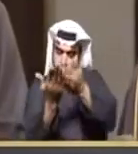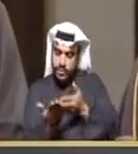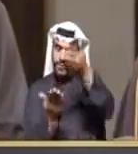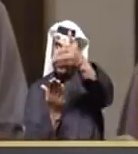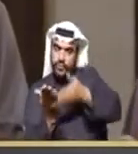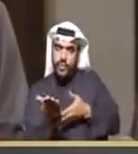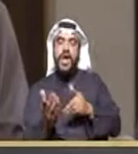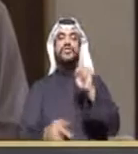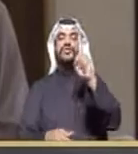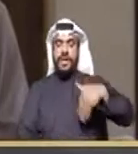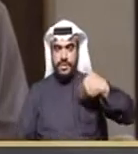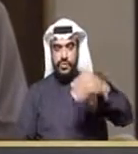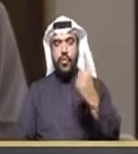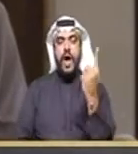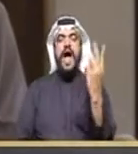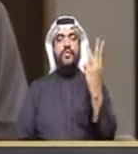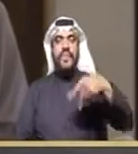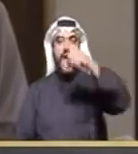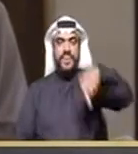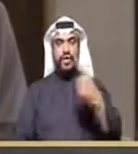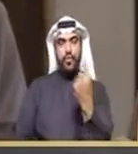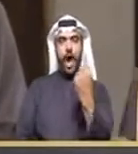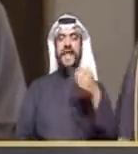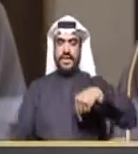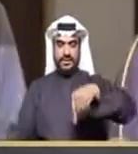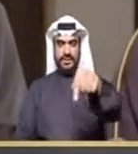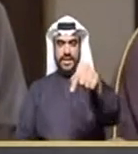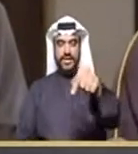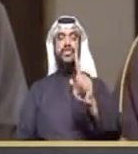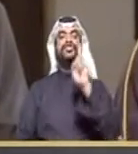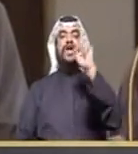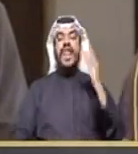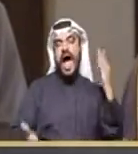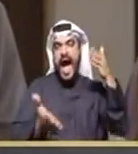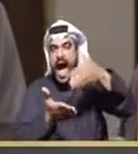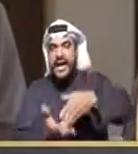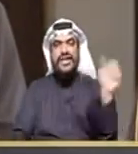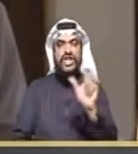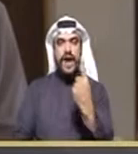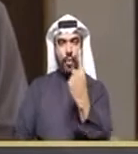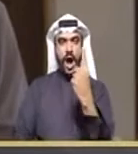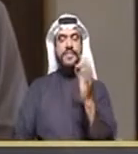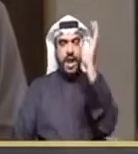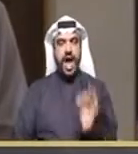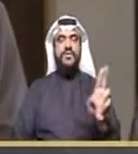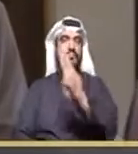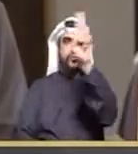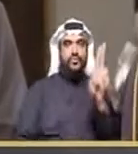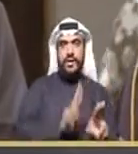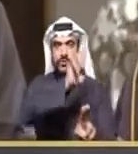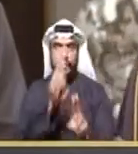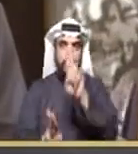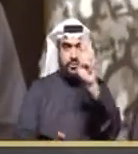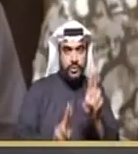في أول جلسة تالية اللي هي 31 يناير. في 31 يناير يجب مناقشة الاستجواب